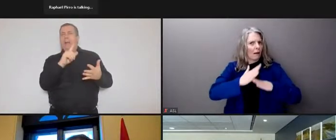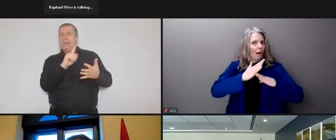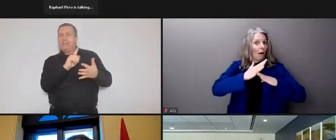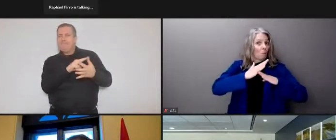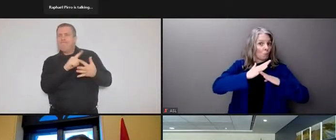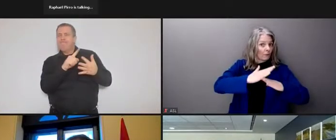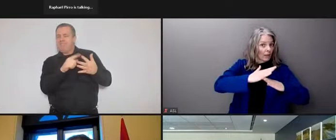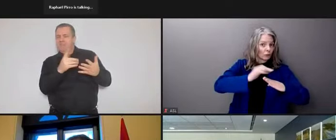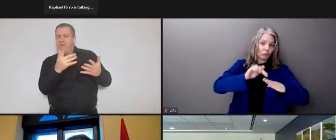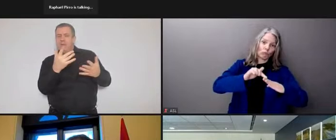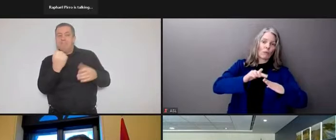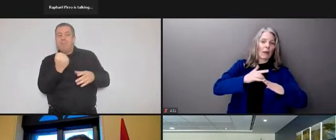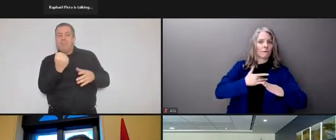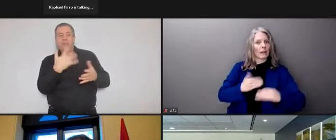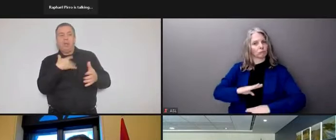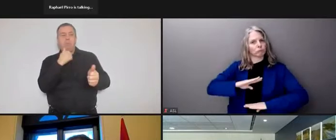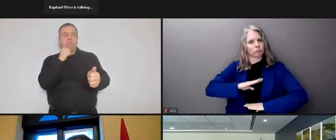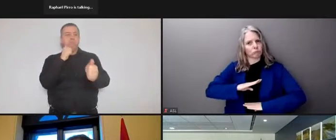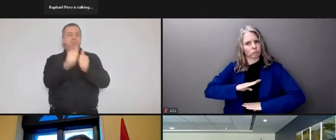fini avec les menaces